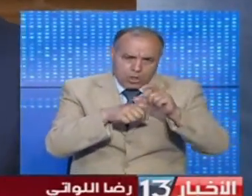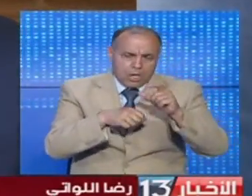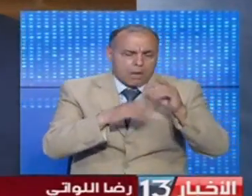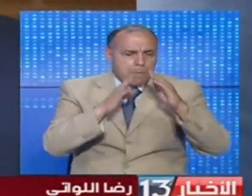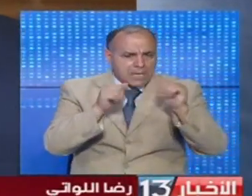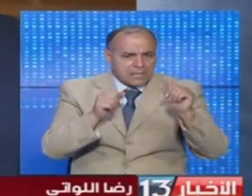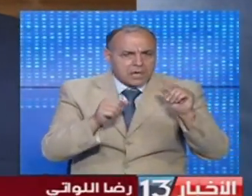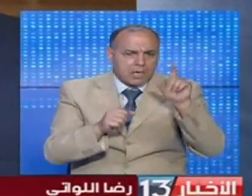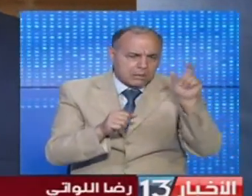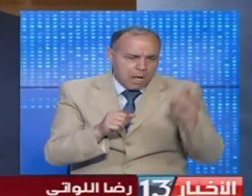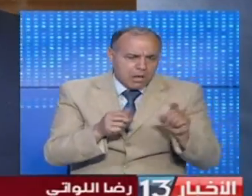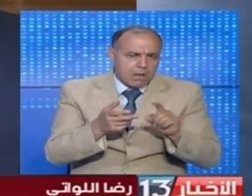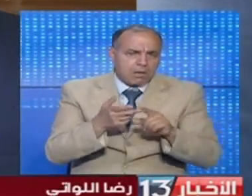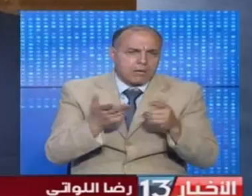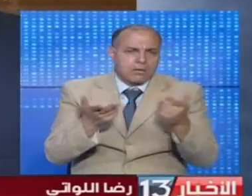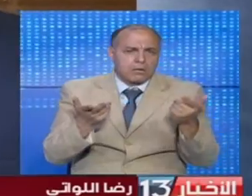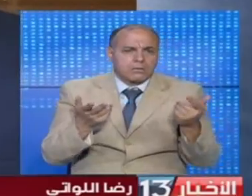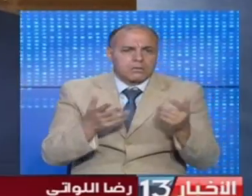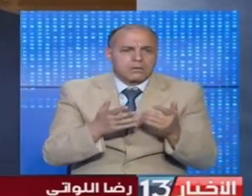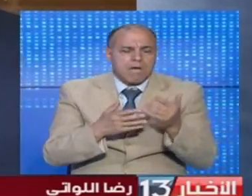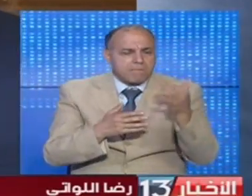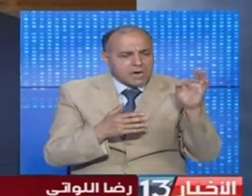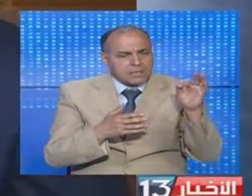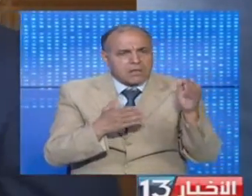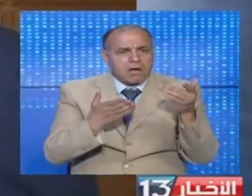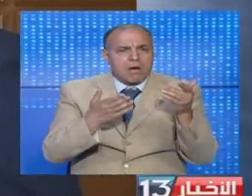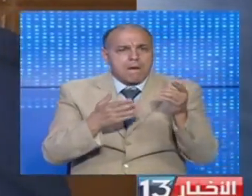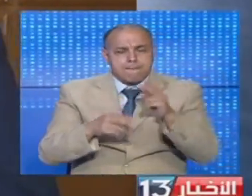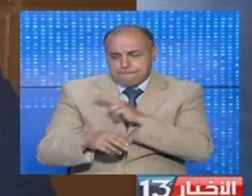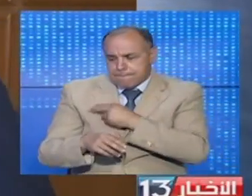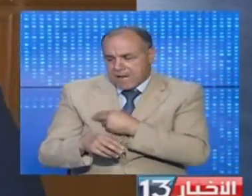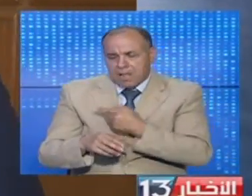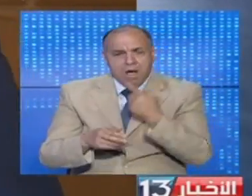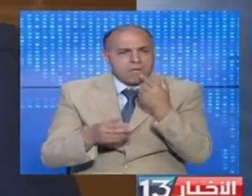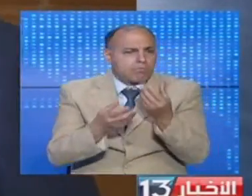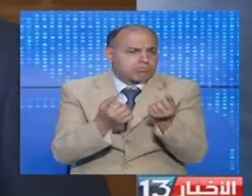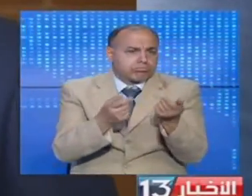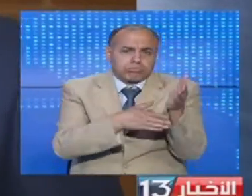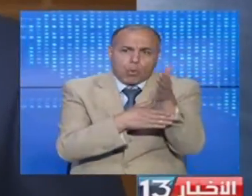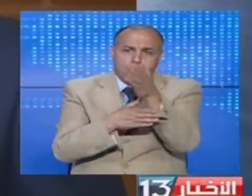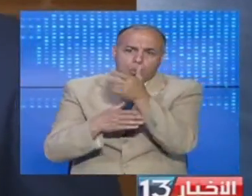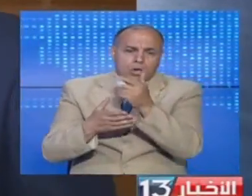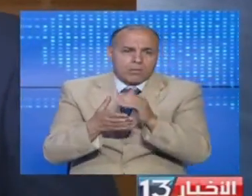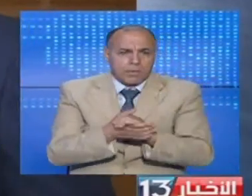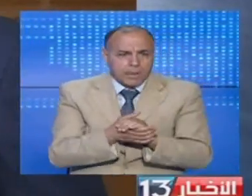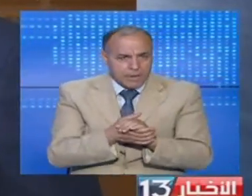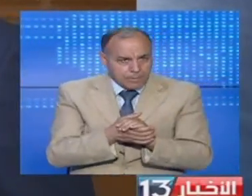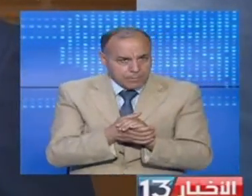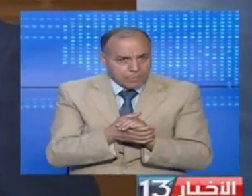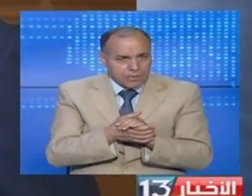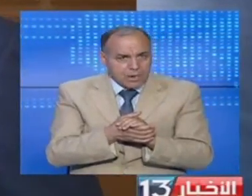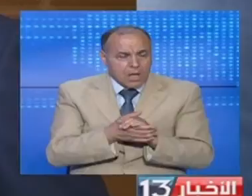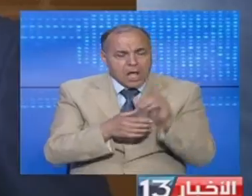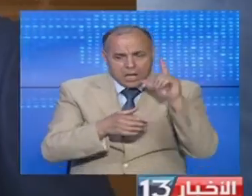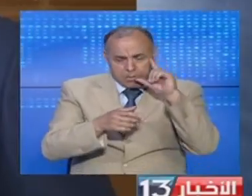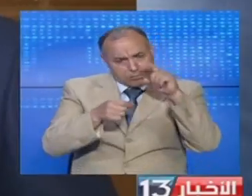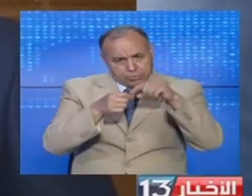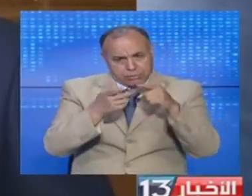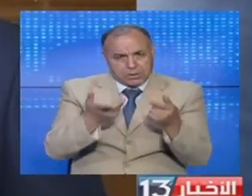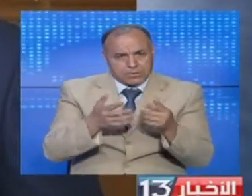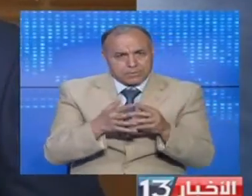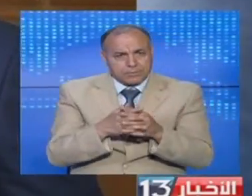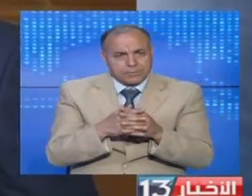مصر ثم ايطاليا في اه فرنسا اه اهتمامها لليبيا